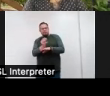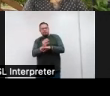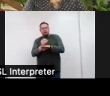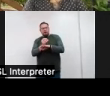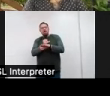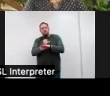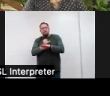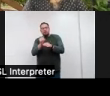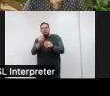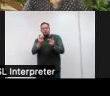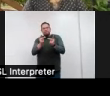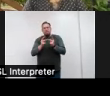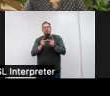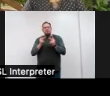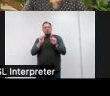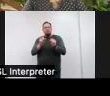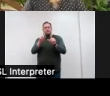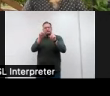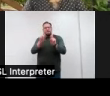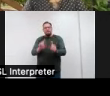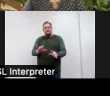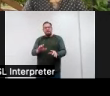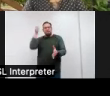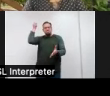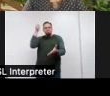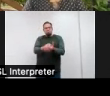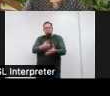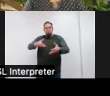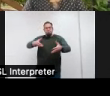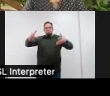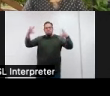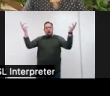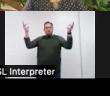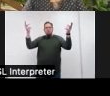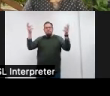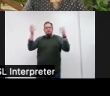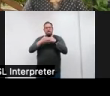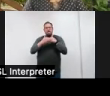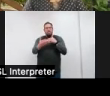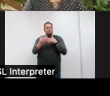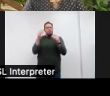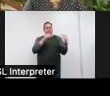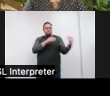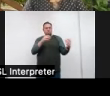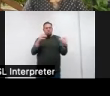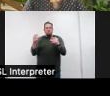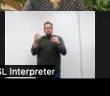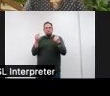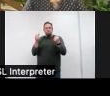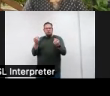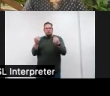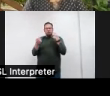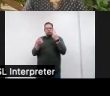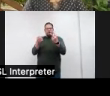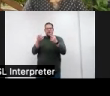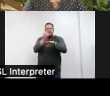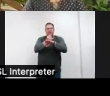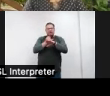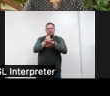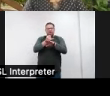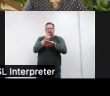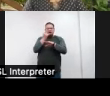a place where they could test the atomic bombs. Right after the war, and so they used two of the islands. وأصبحت